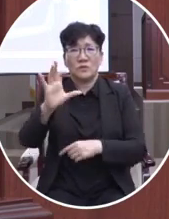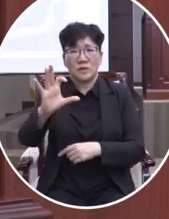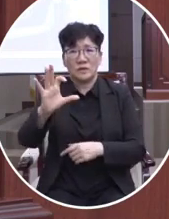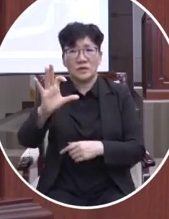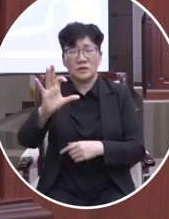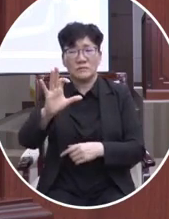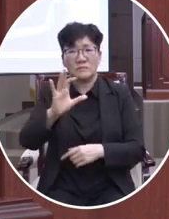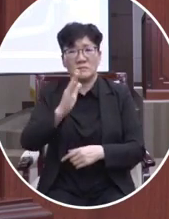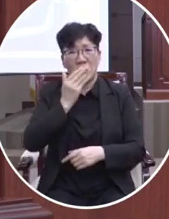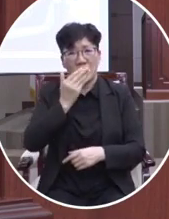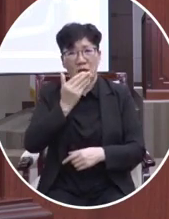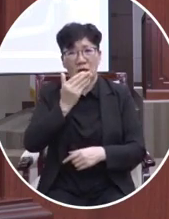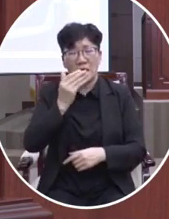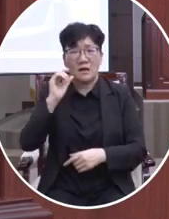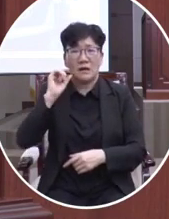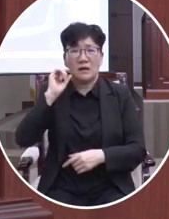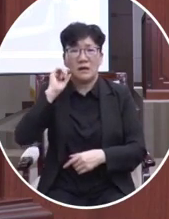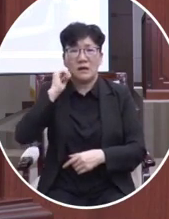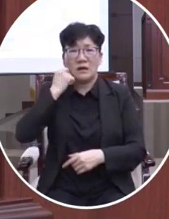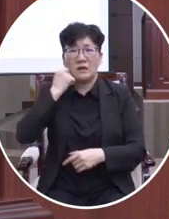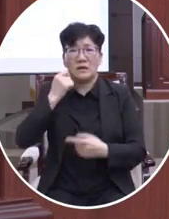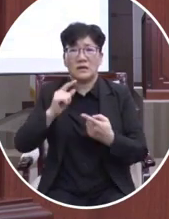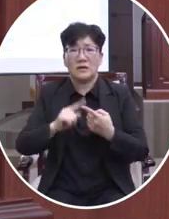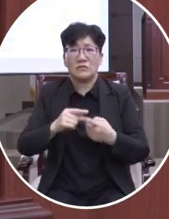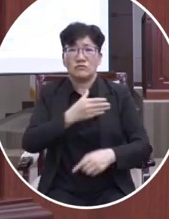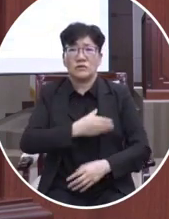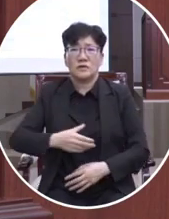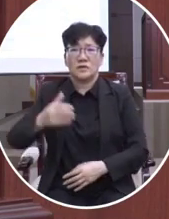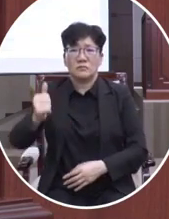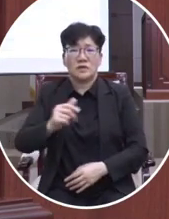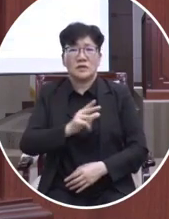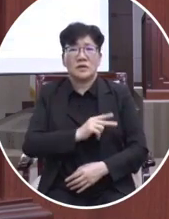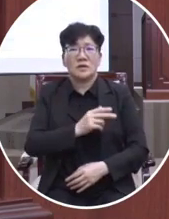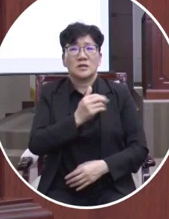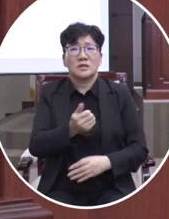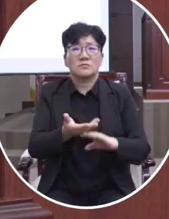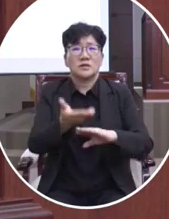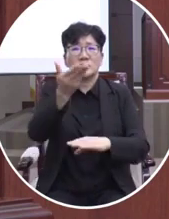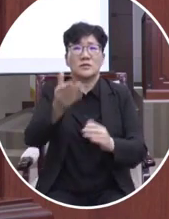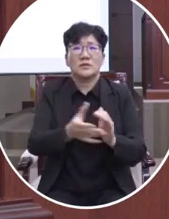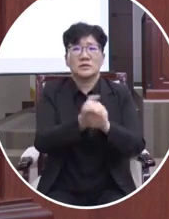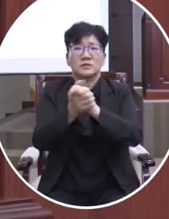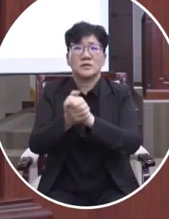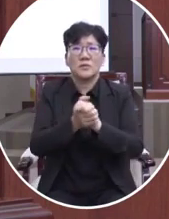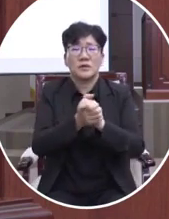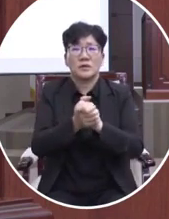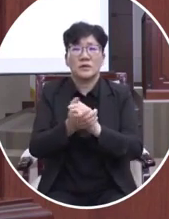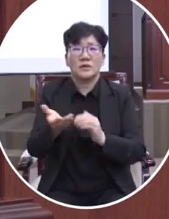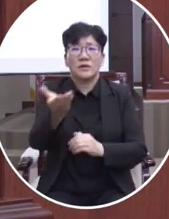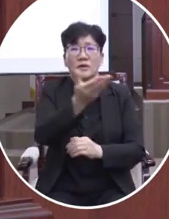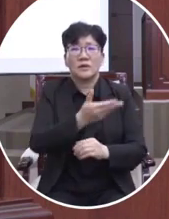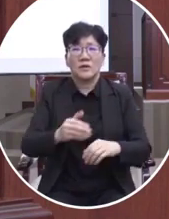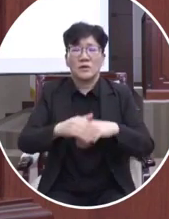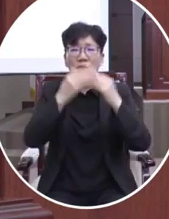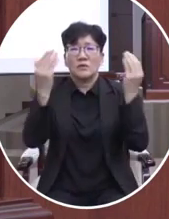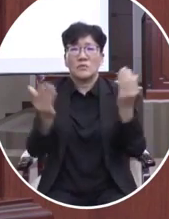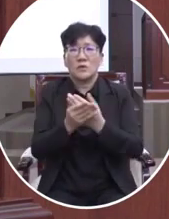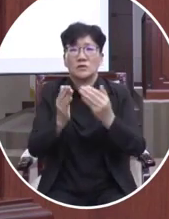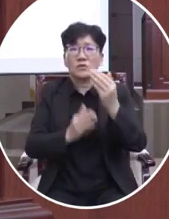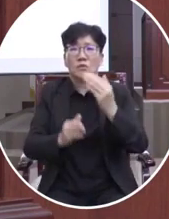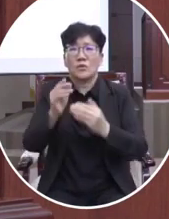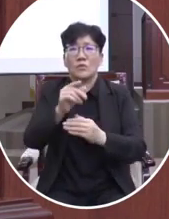화장실이 말이 되겠습니까 구청장님 의장님 선배 동료의원 여러분 그리고 모든